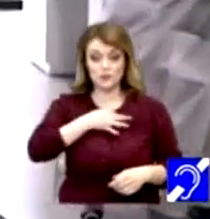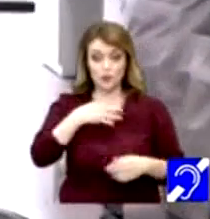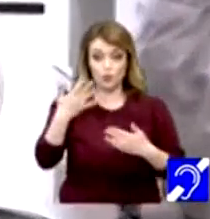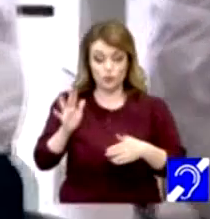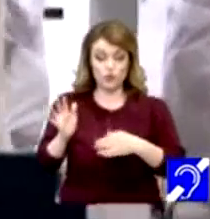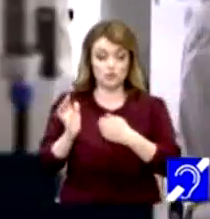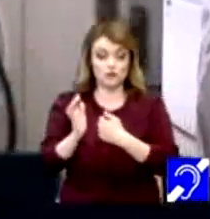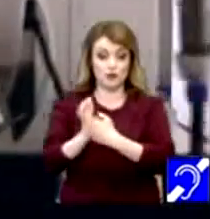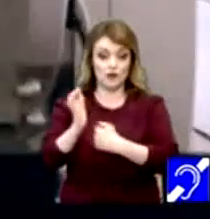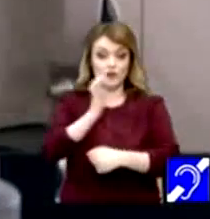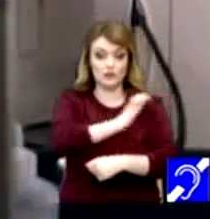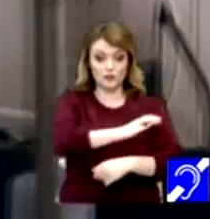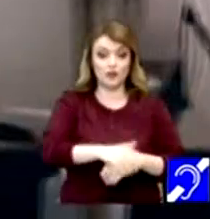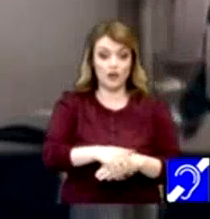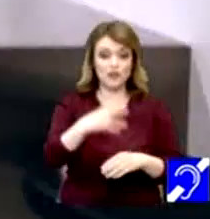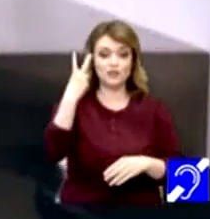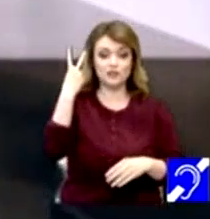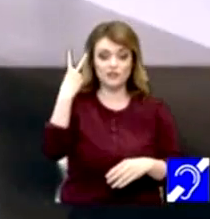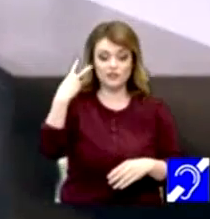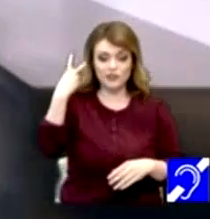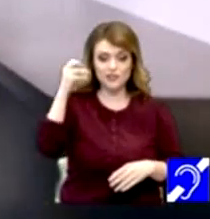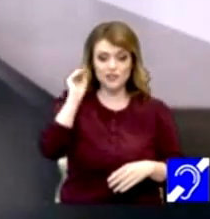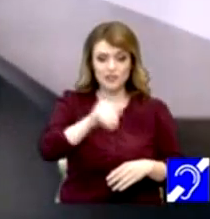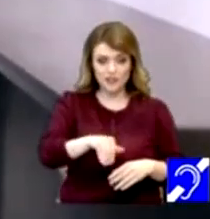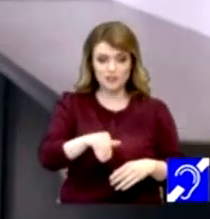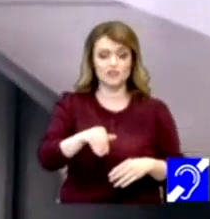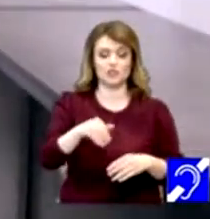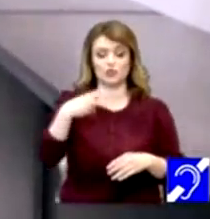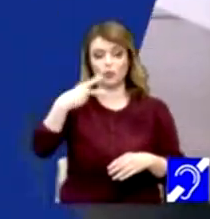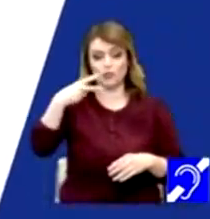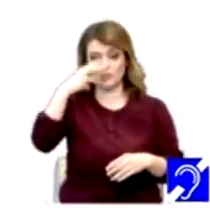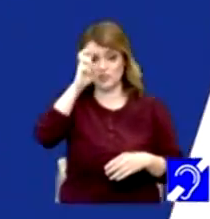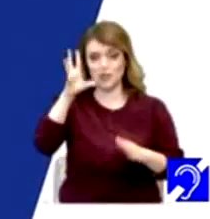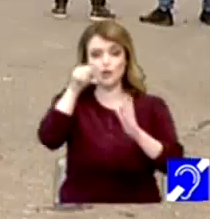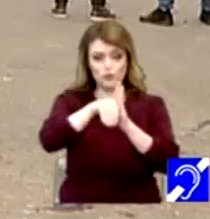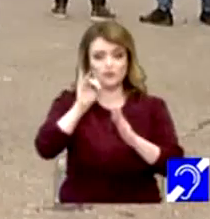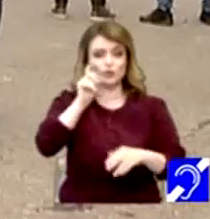deja 200 de milioane de doze în peste 20 de țări, inclusiv în Ucraina.